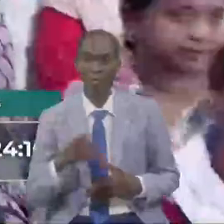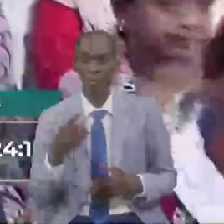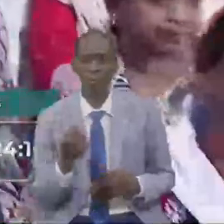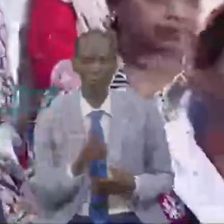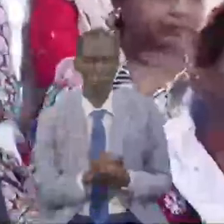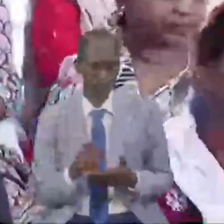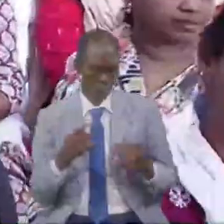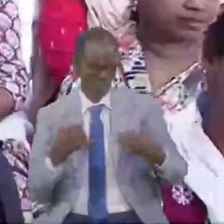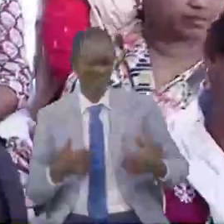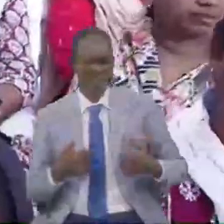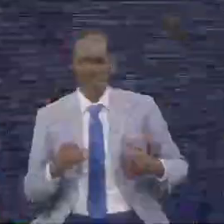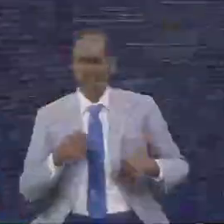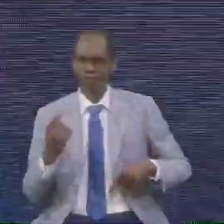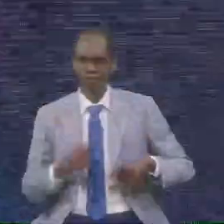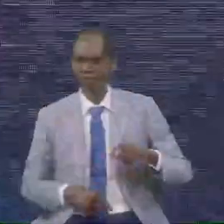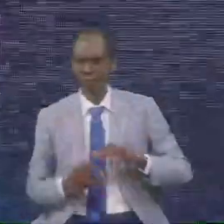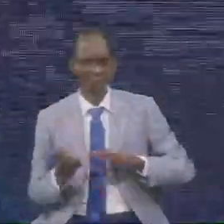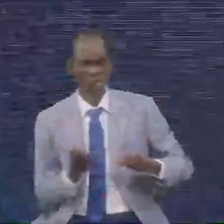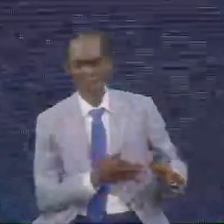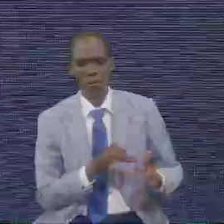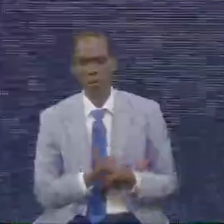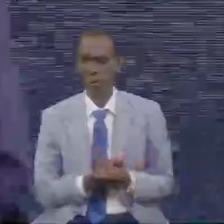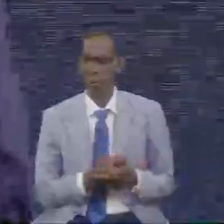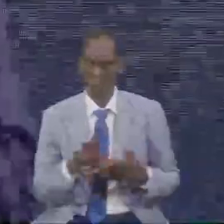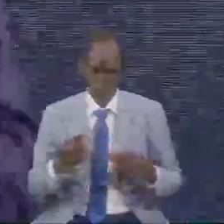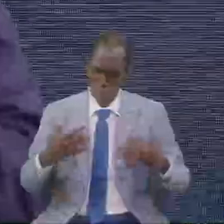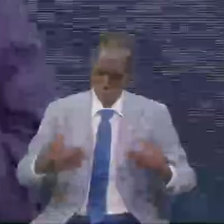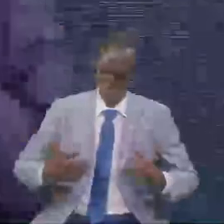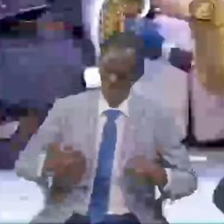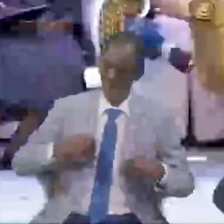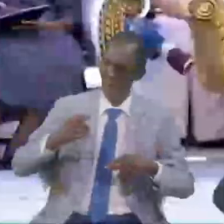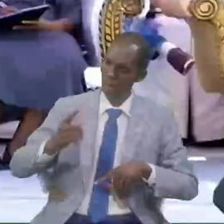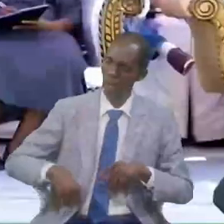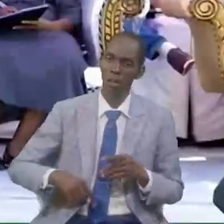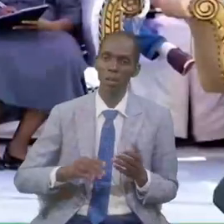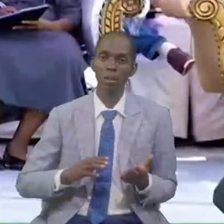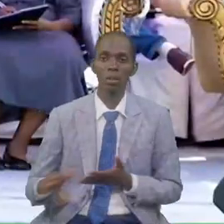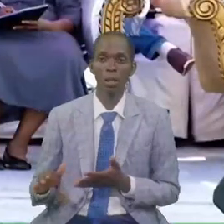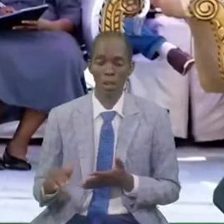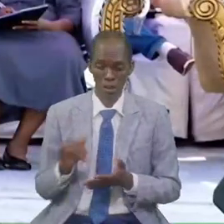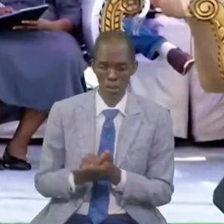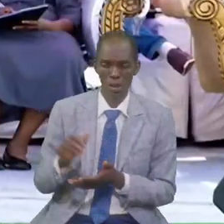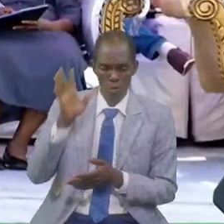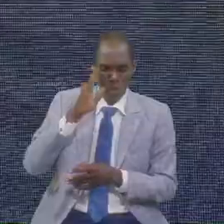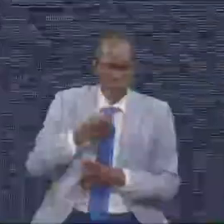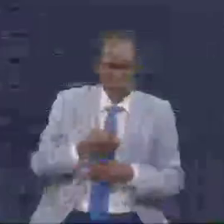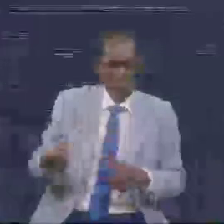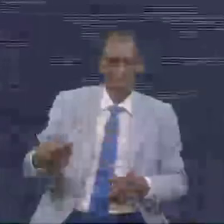Ah, le corps, je ne peux pas boire ça. Corps, je ne peux pas boire ça. Ça va me faire